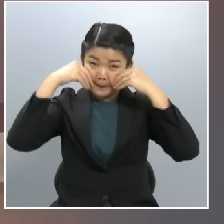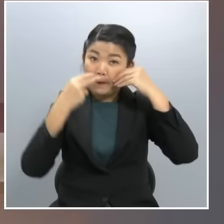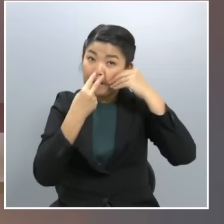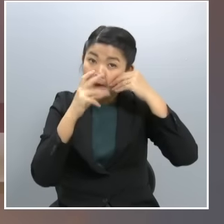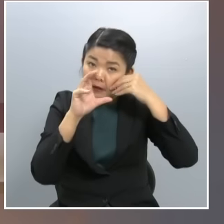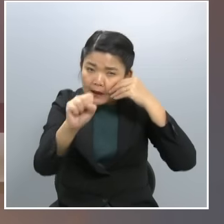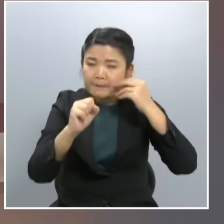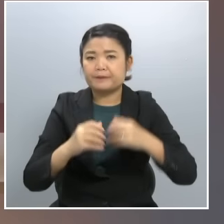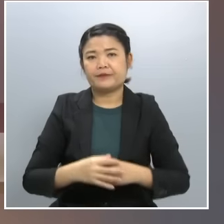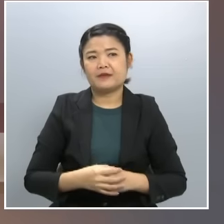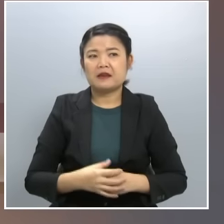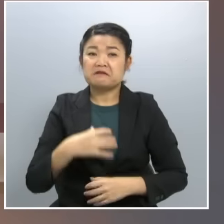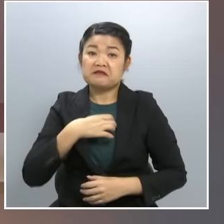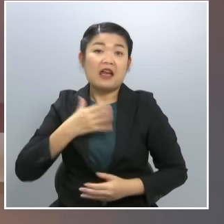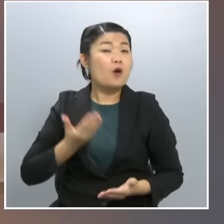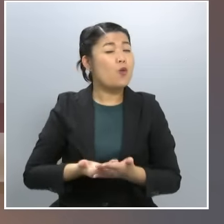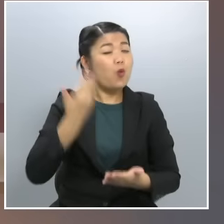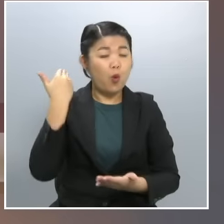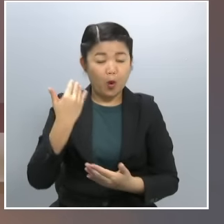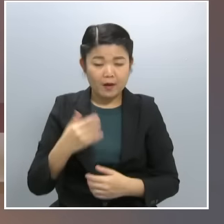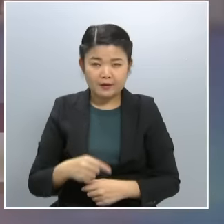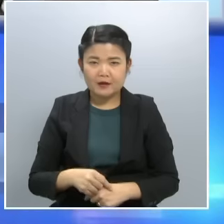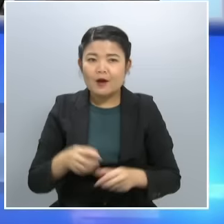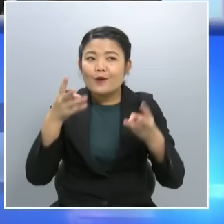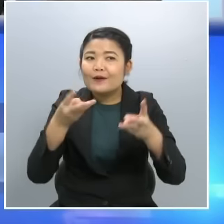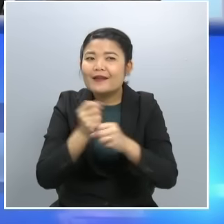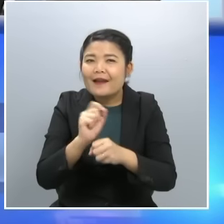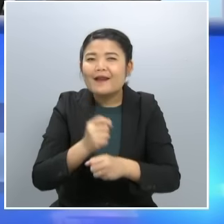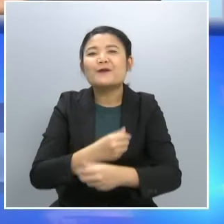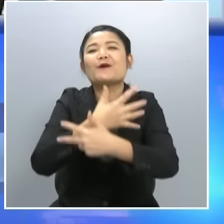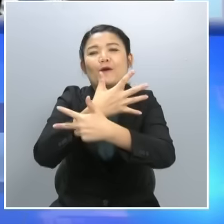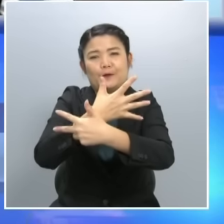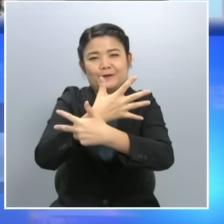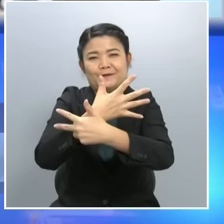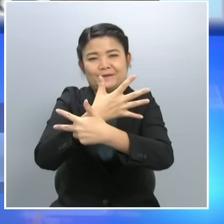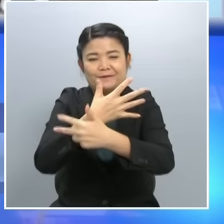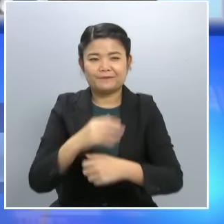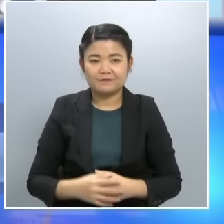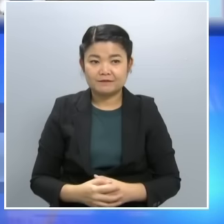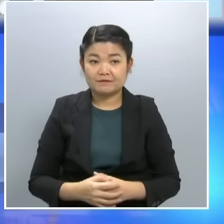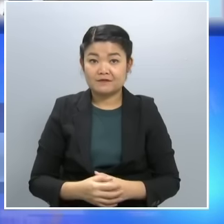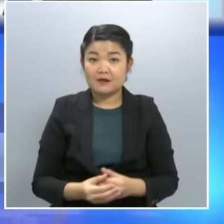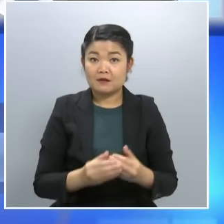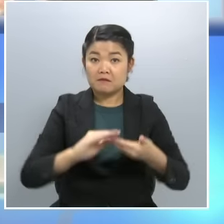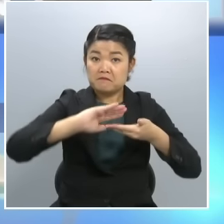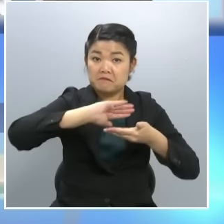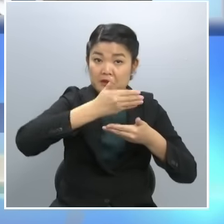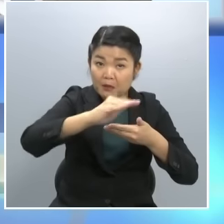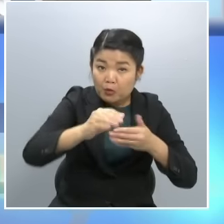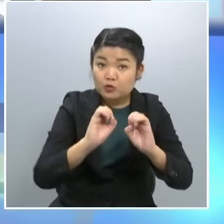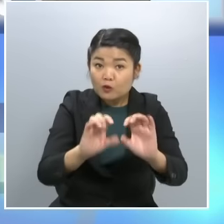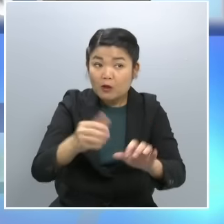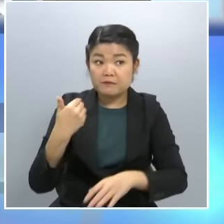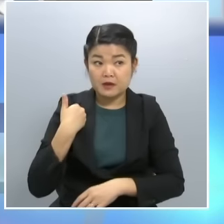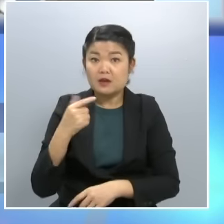เนี่ยอยากเป็นมหาเศรษฐีชั่วข้ามคืนนะต้องิไอคอนี่แล้วในพระไตรปิฎกเค้าไม่มีเคยมีสอนนะนี่เป็นพระนะ